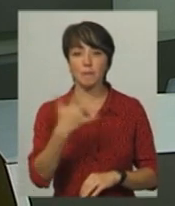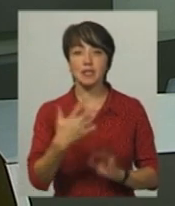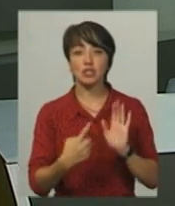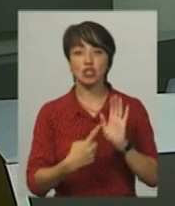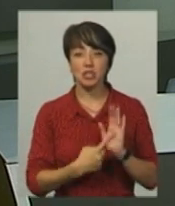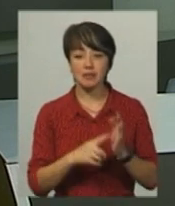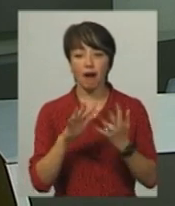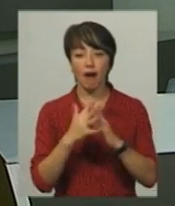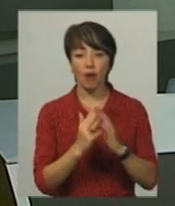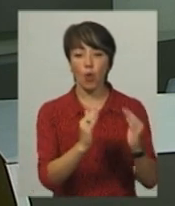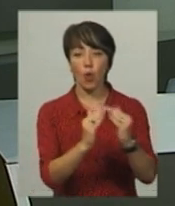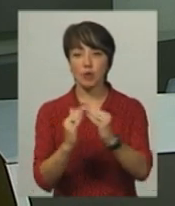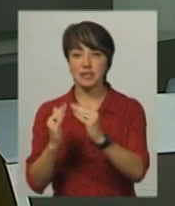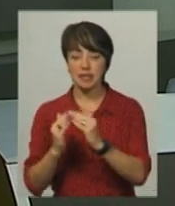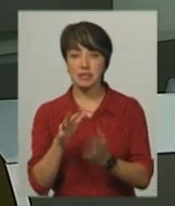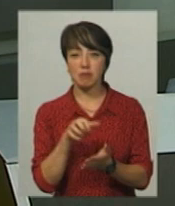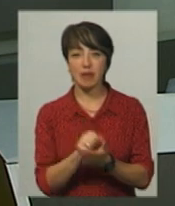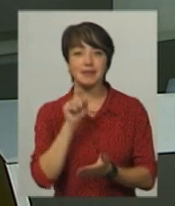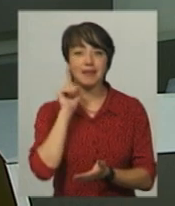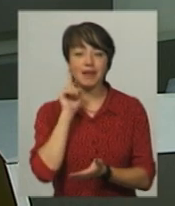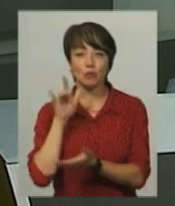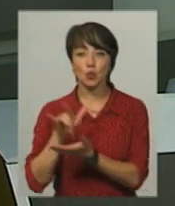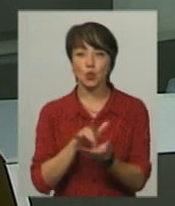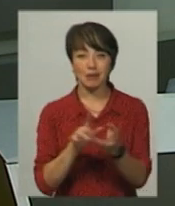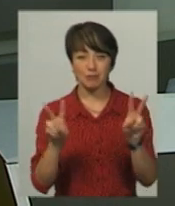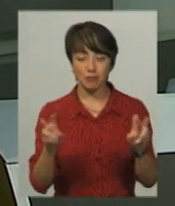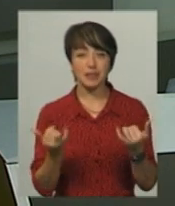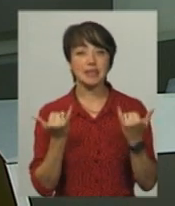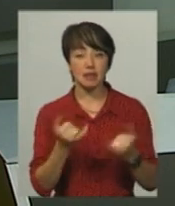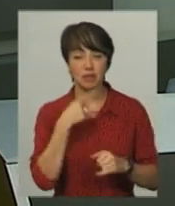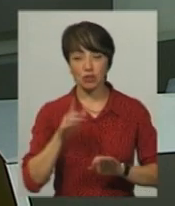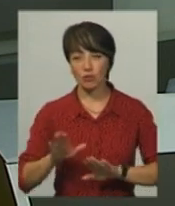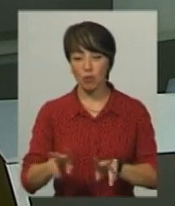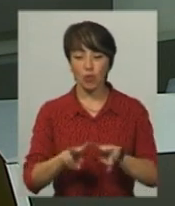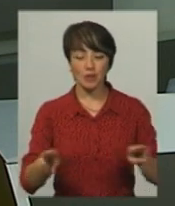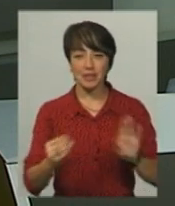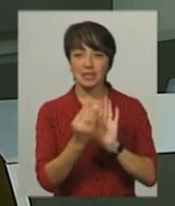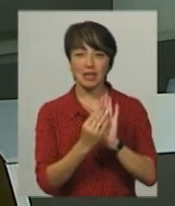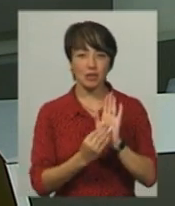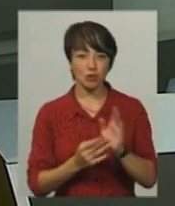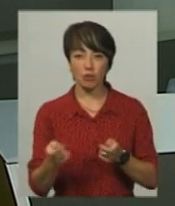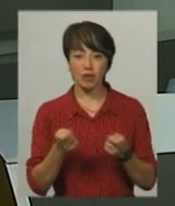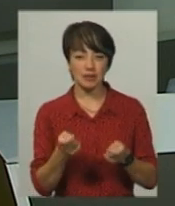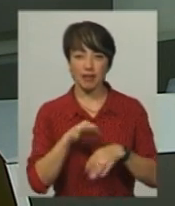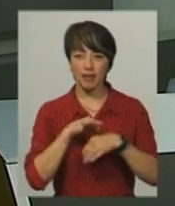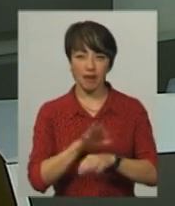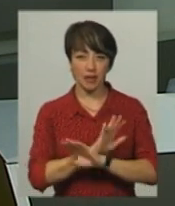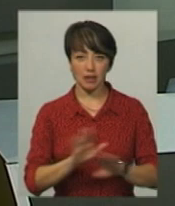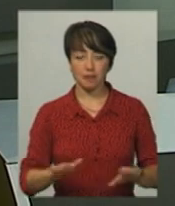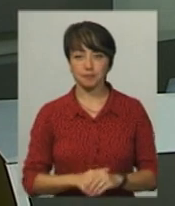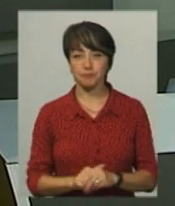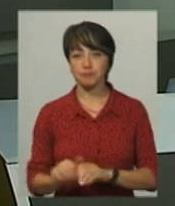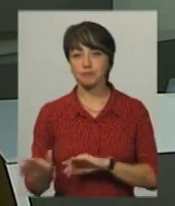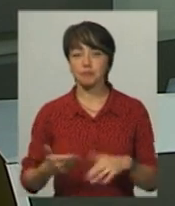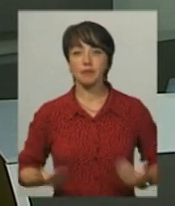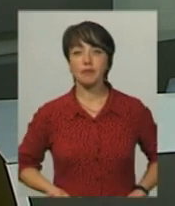56 агроосель, які займаються зеленим туризмом. Зараз, каже заступниця, подібної статистики управління не веде.